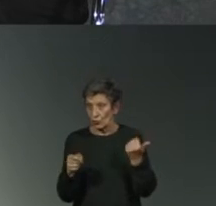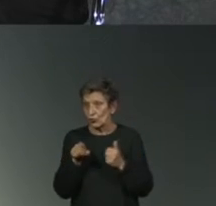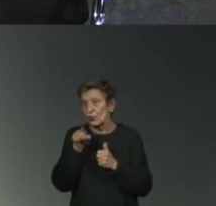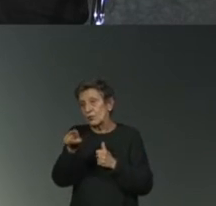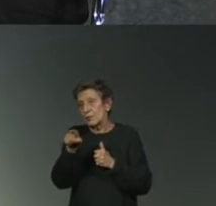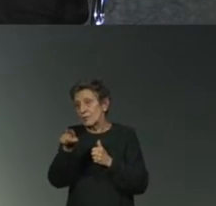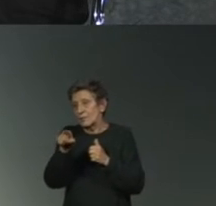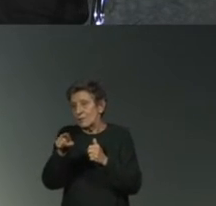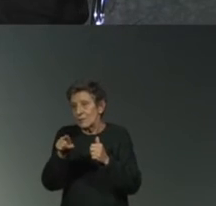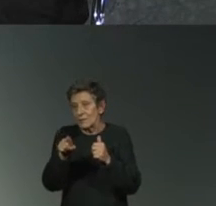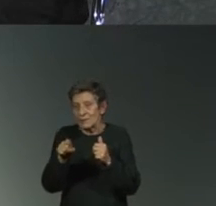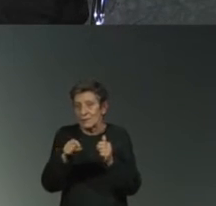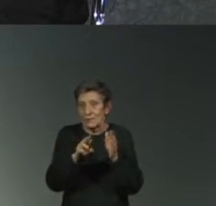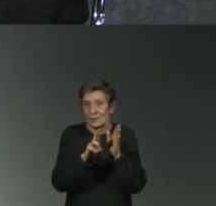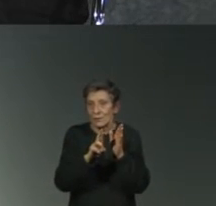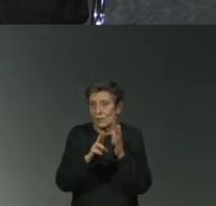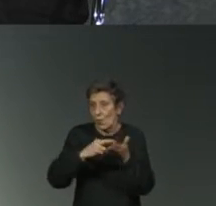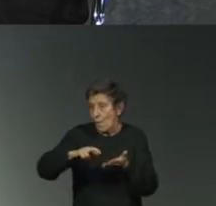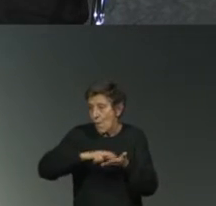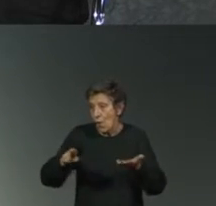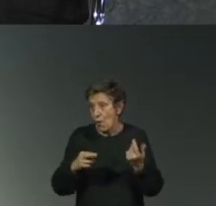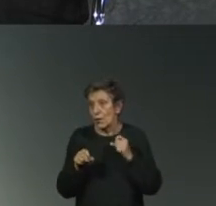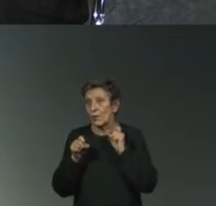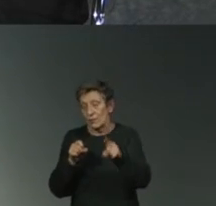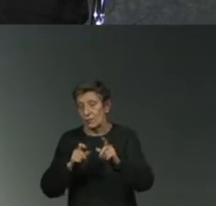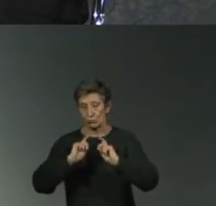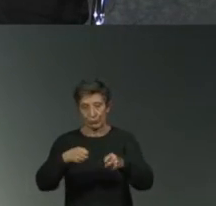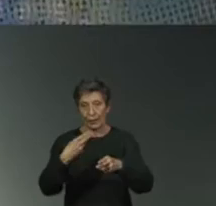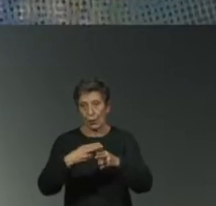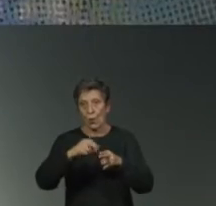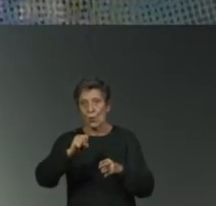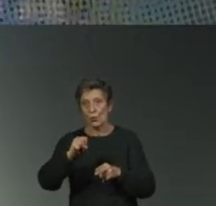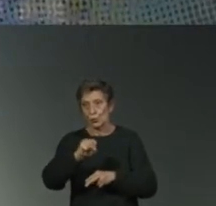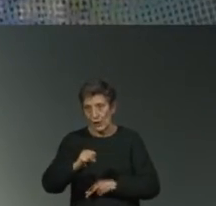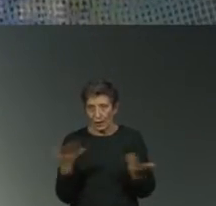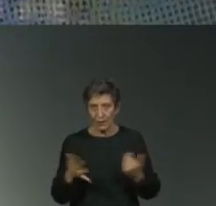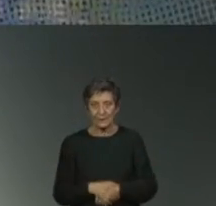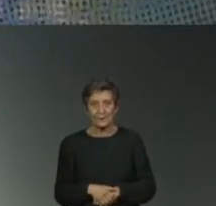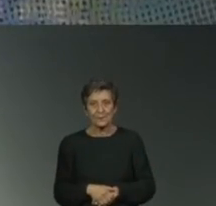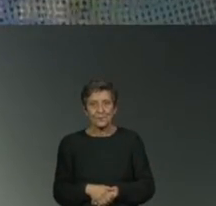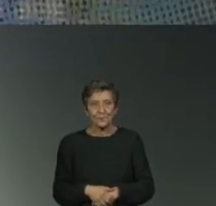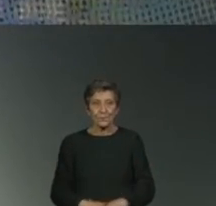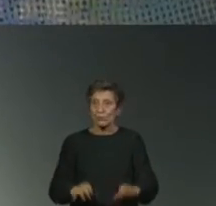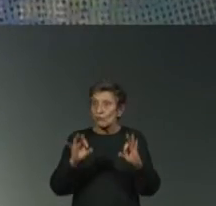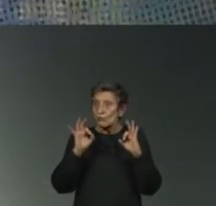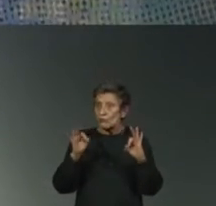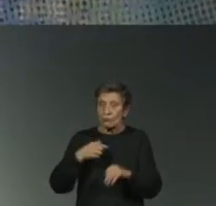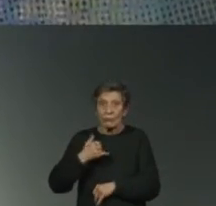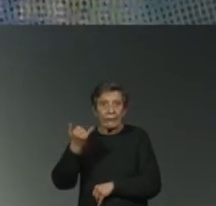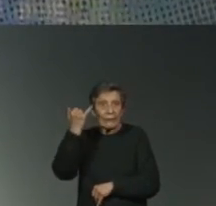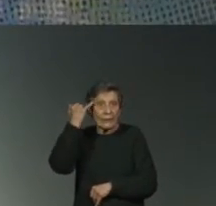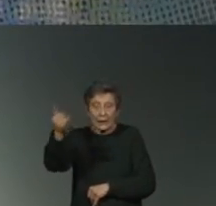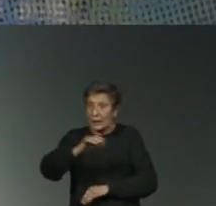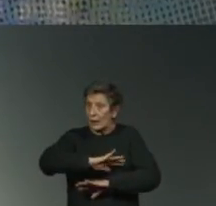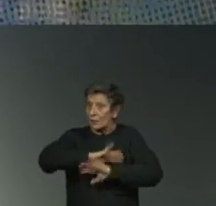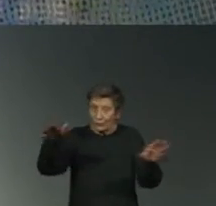de Sarah, s'appellera Suzanne. Et quand j'ai eu cette idée, je me suis précipité